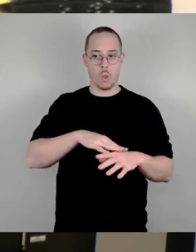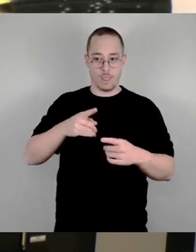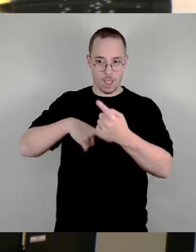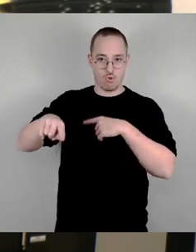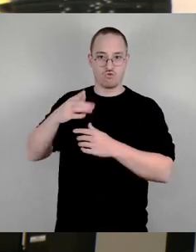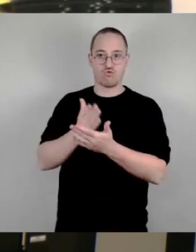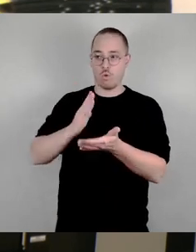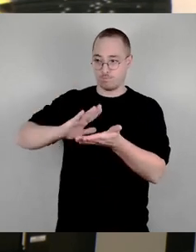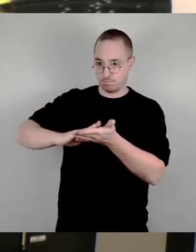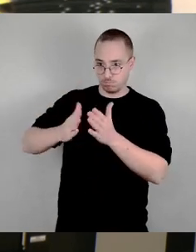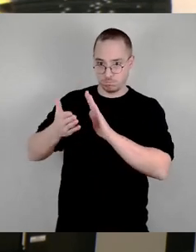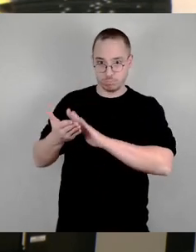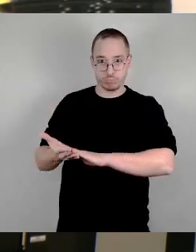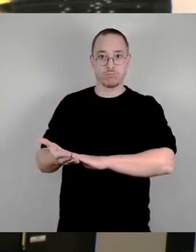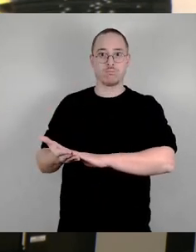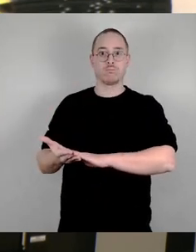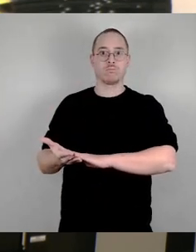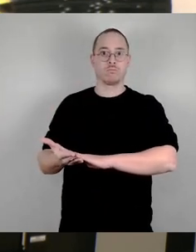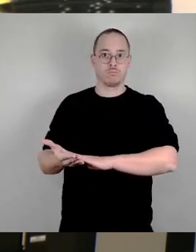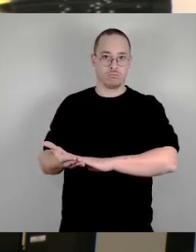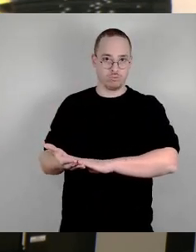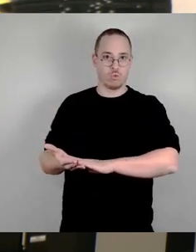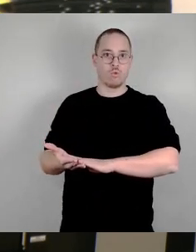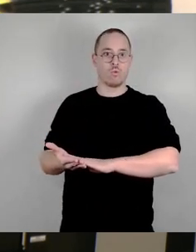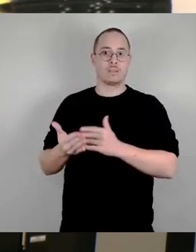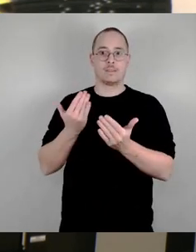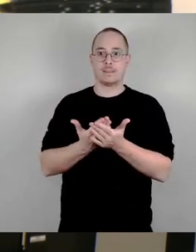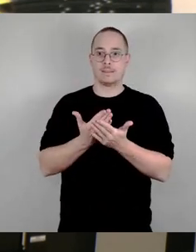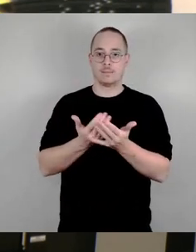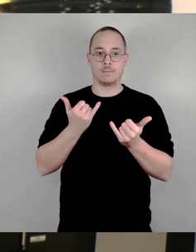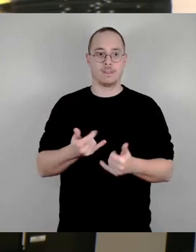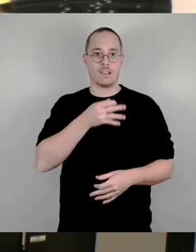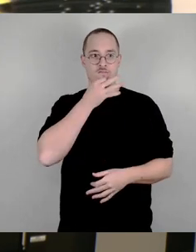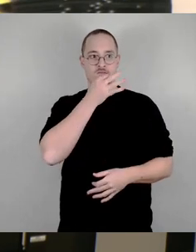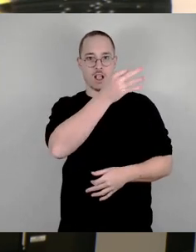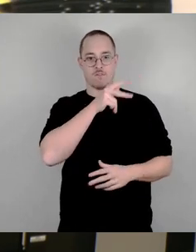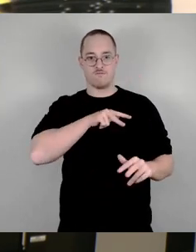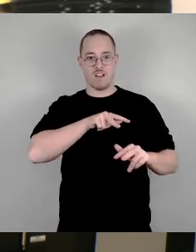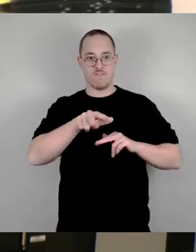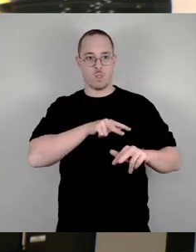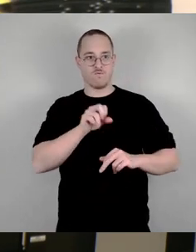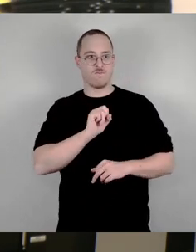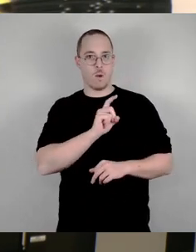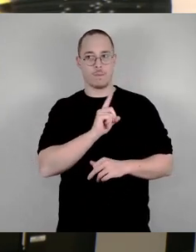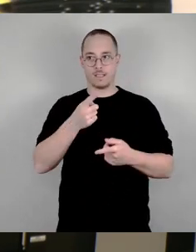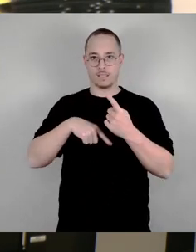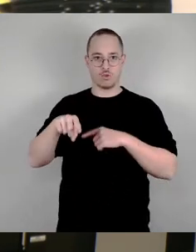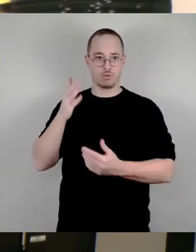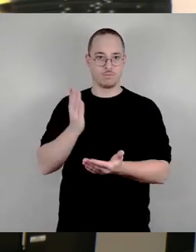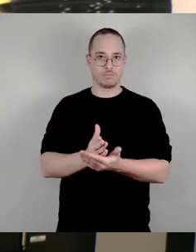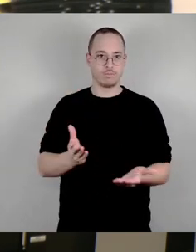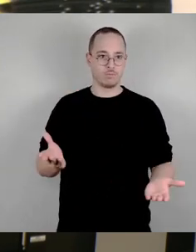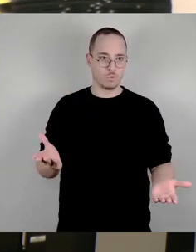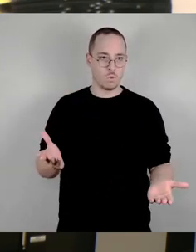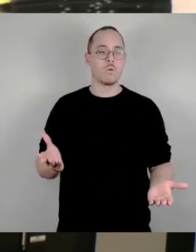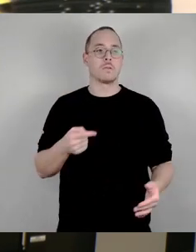im Stadtbezirksbeirat an die Verwaltung, warum denn dieser Standort nicht aufgenommen worden sei, wurde mir geantwortet, er sei ja nicht im